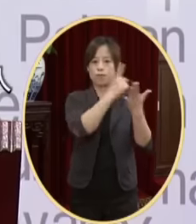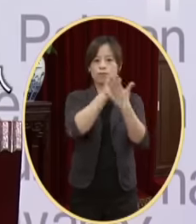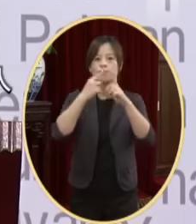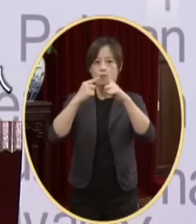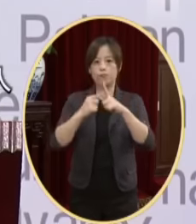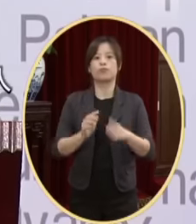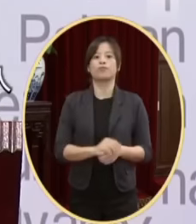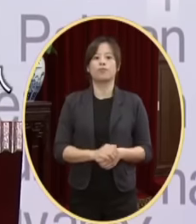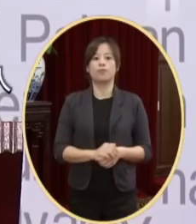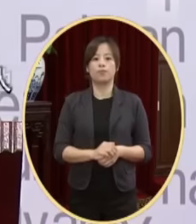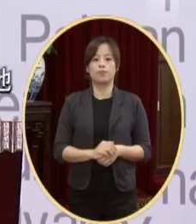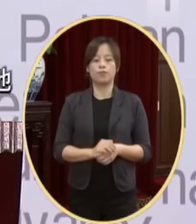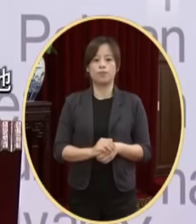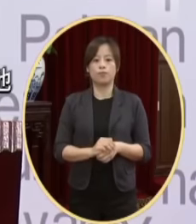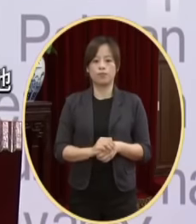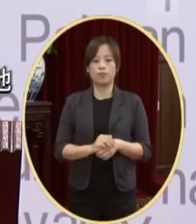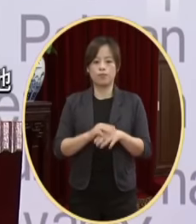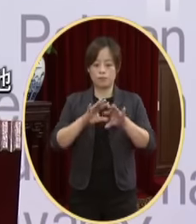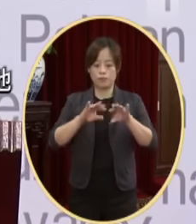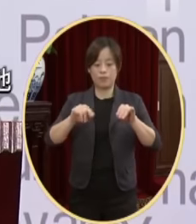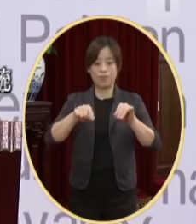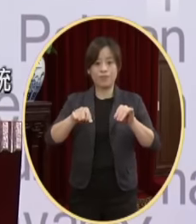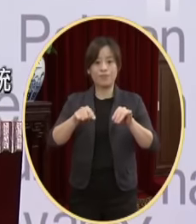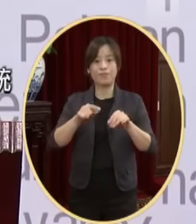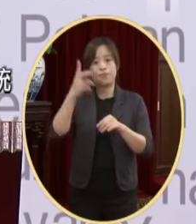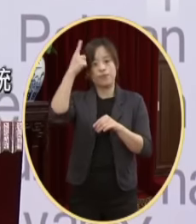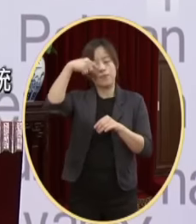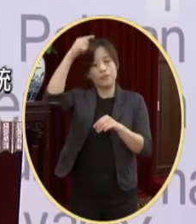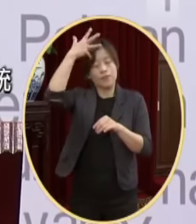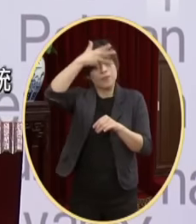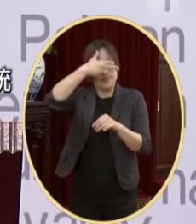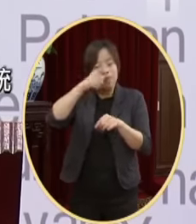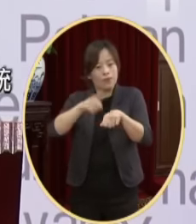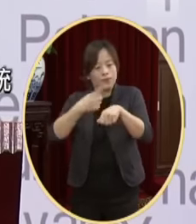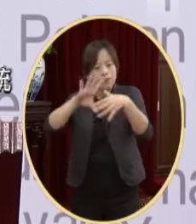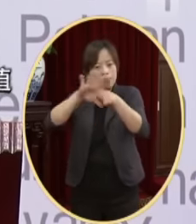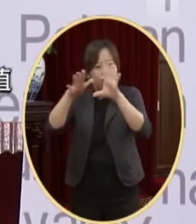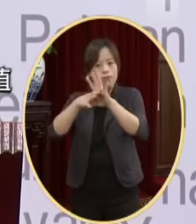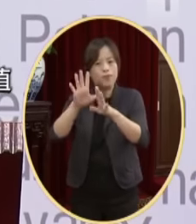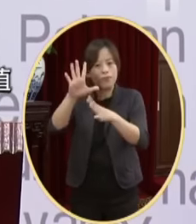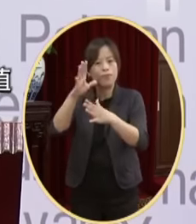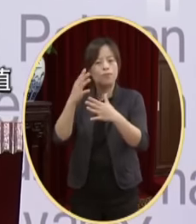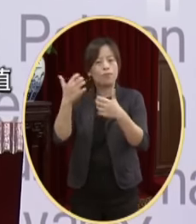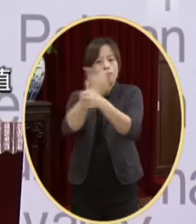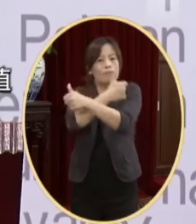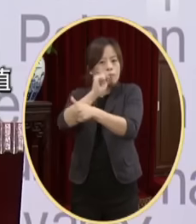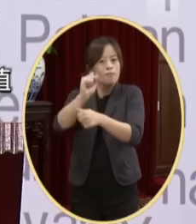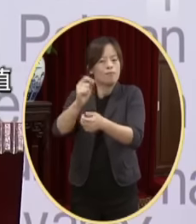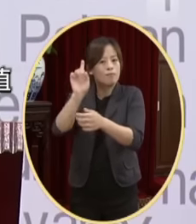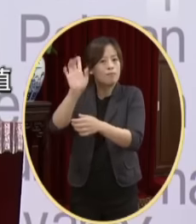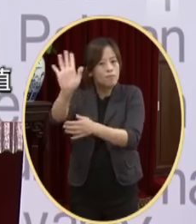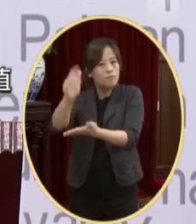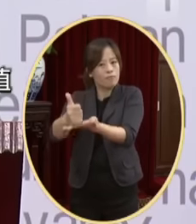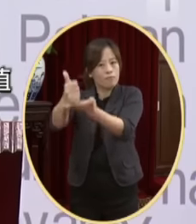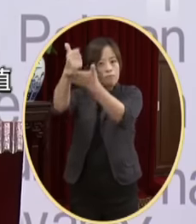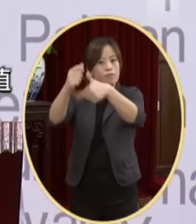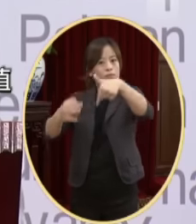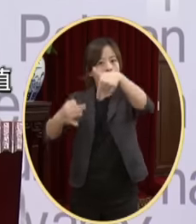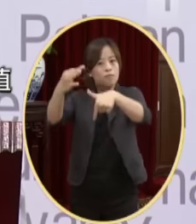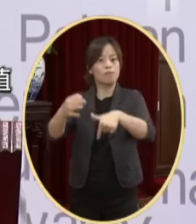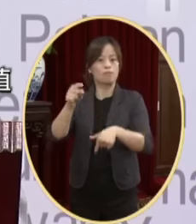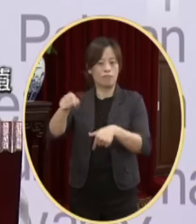人，脚踏的土地以及古老的传统有着无可取代的价值，这些价